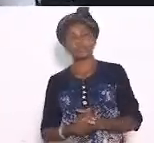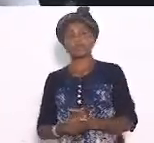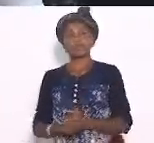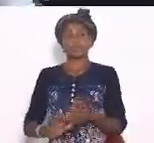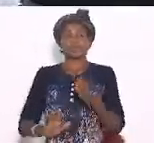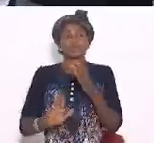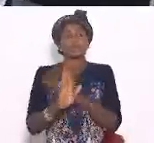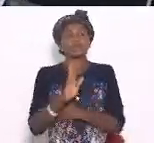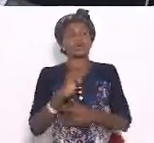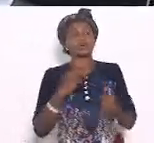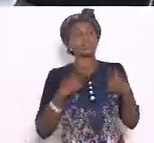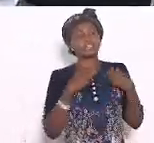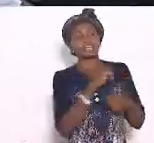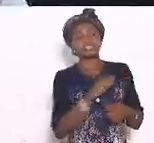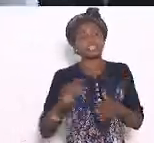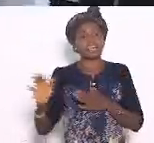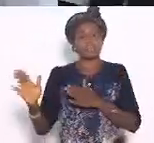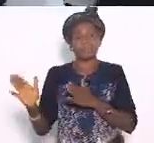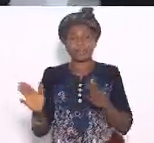has